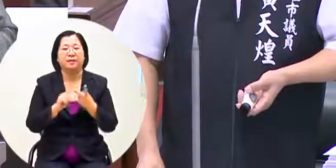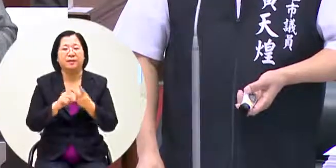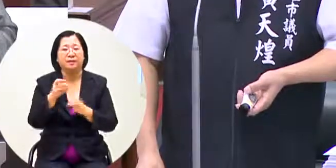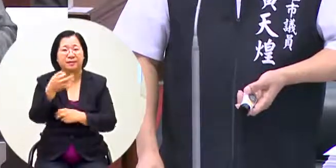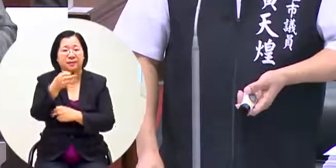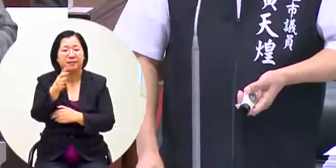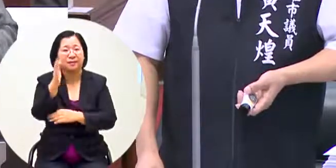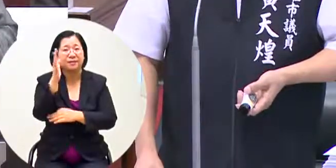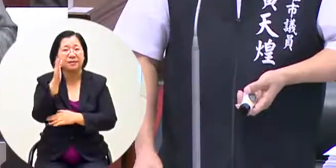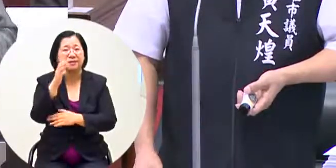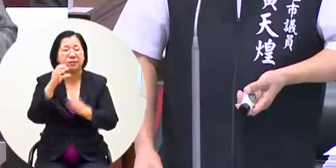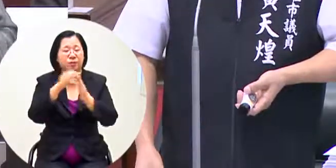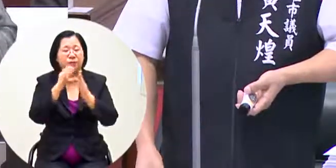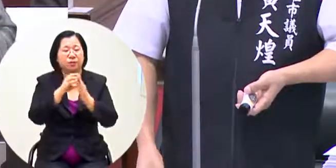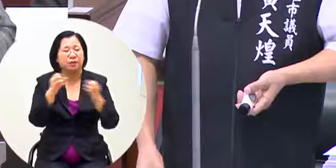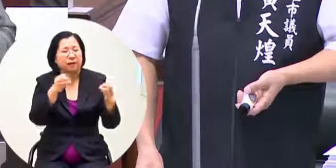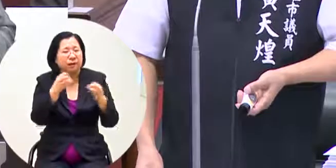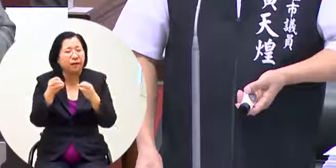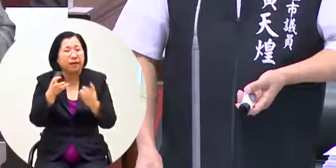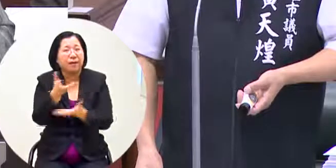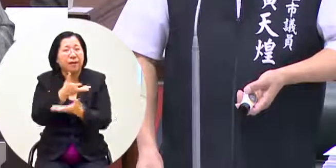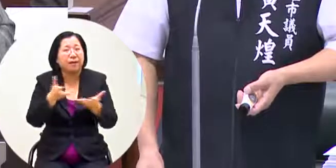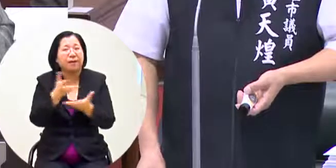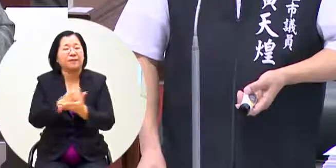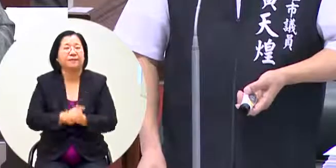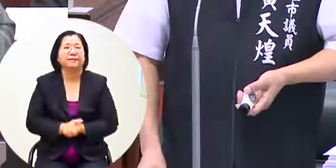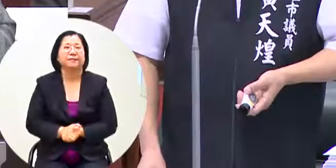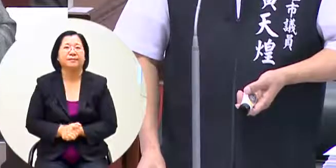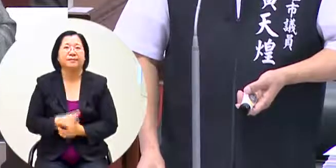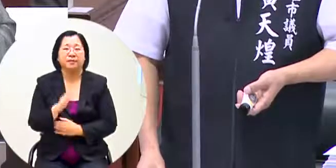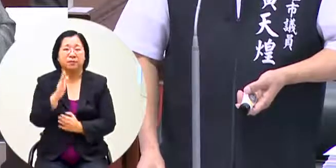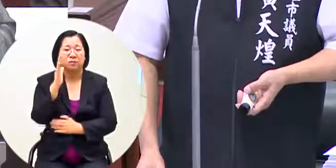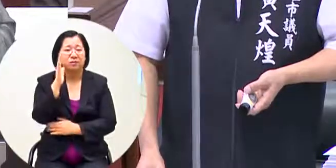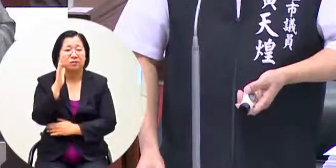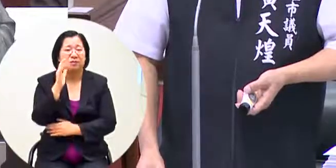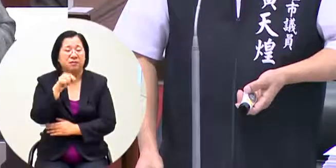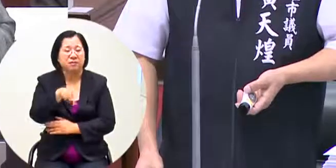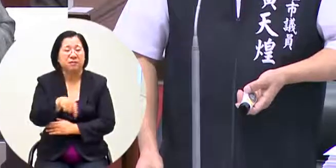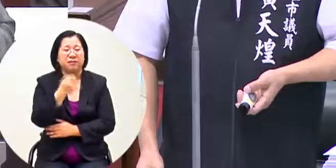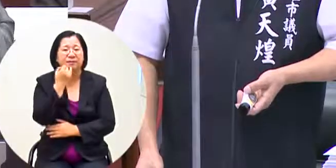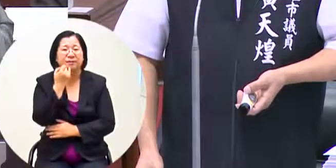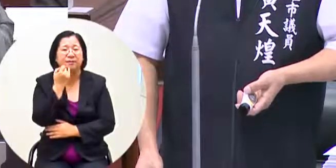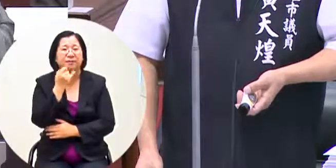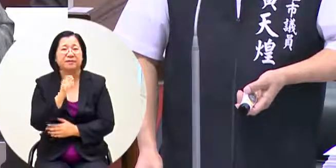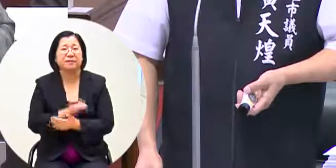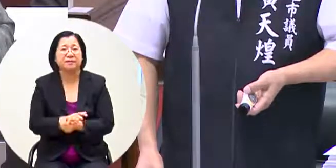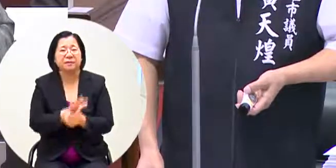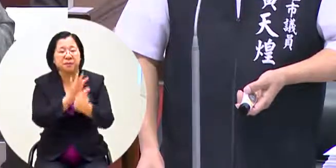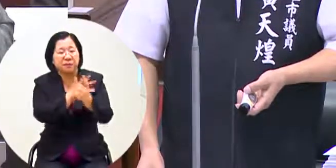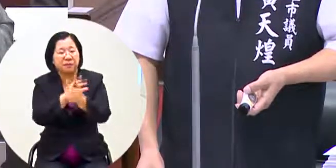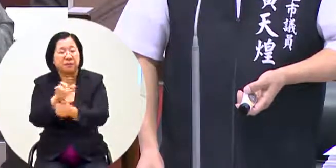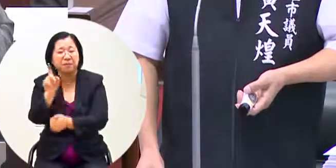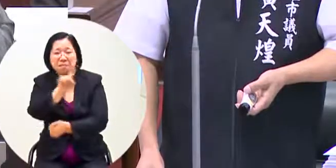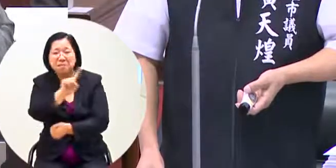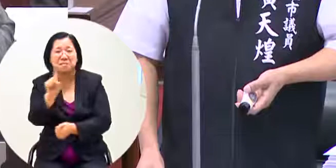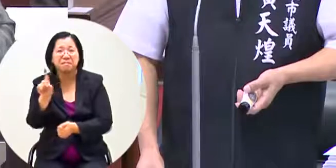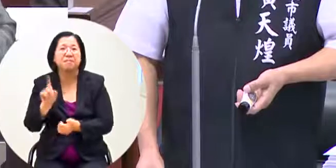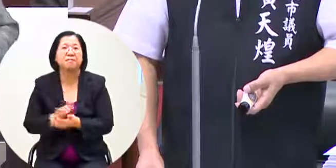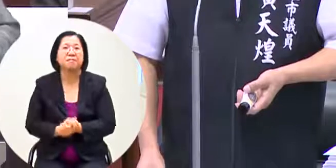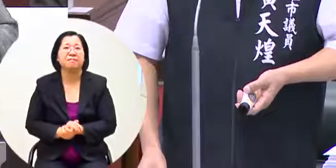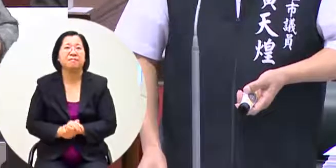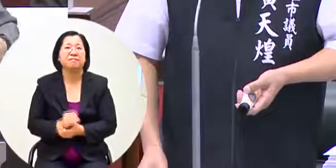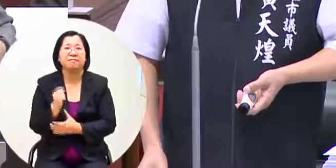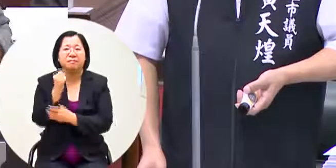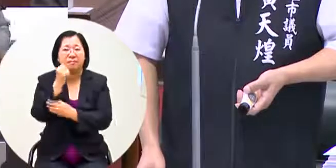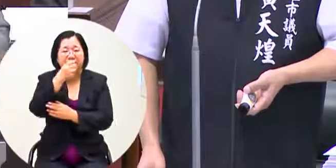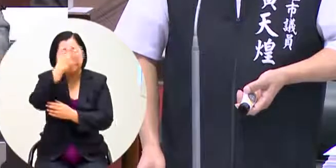伫这个部分，阁还阁有甚物款的空间，啊来支持少年人敢生，啊